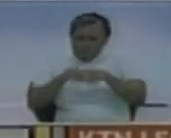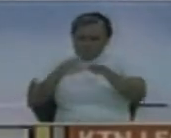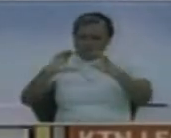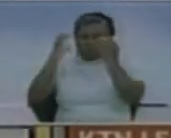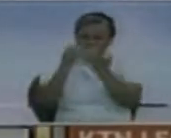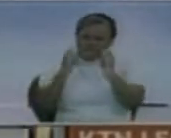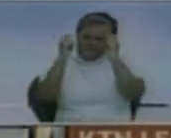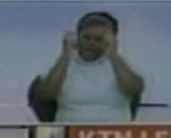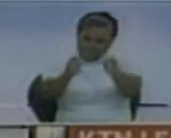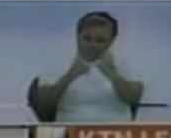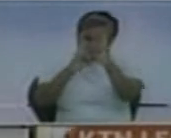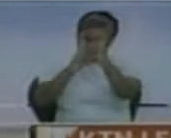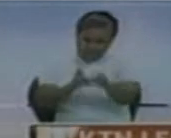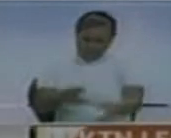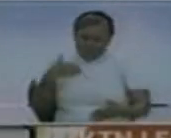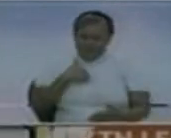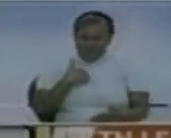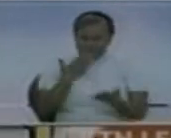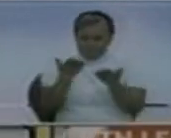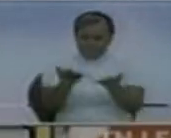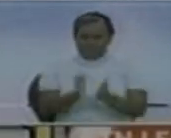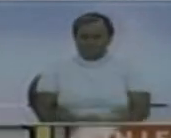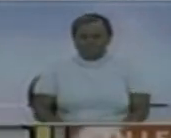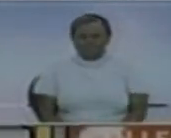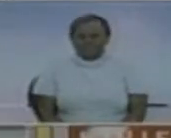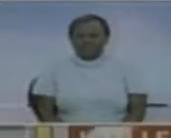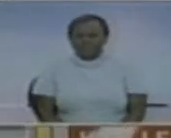na kutuandalia taarifa ifuatayo.